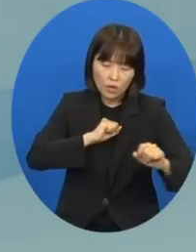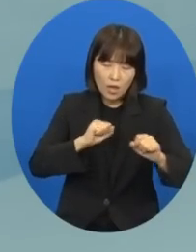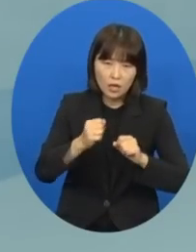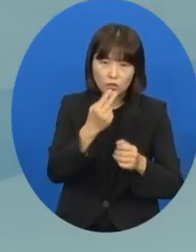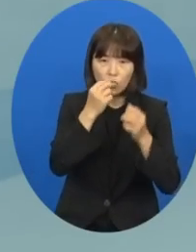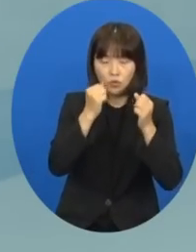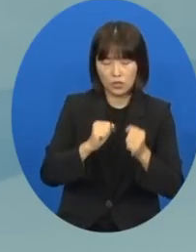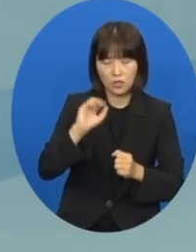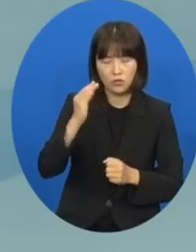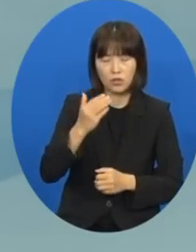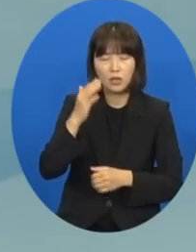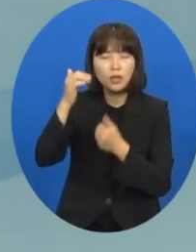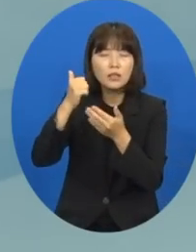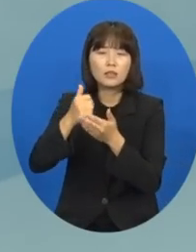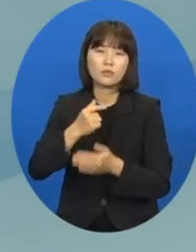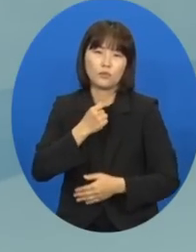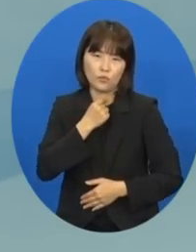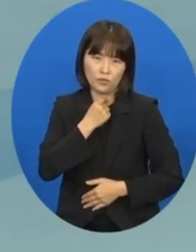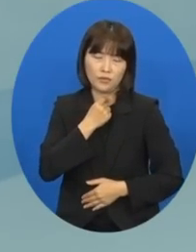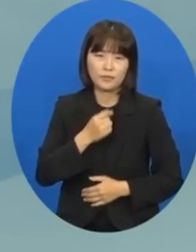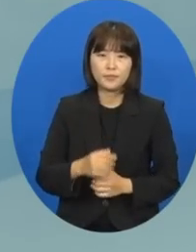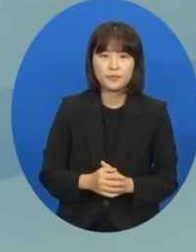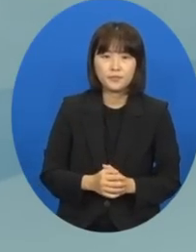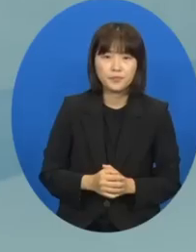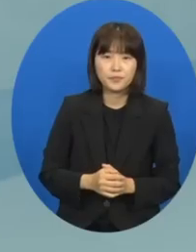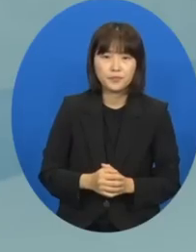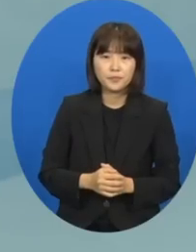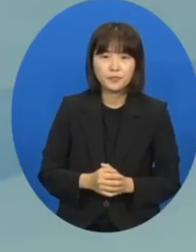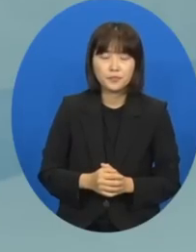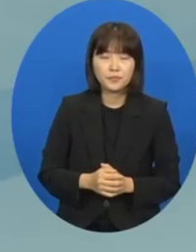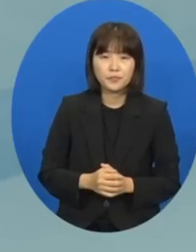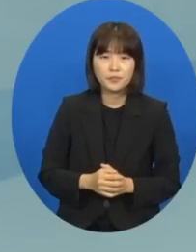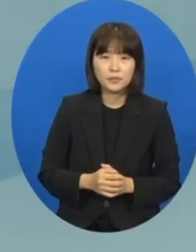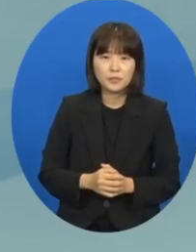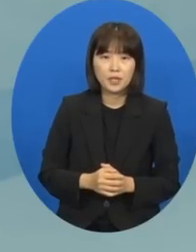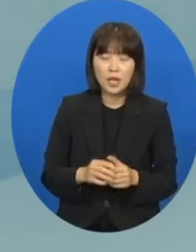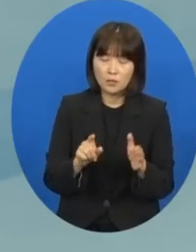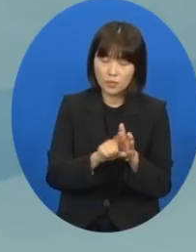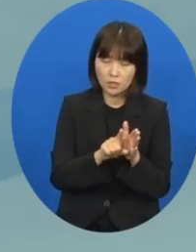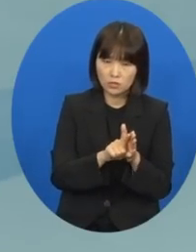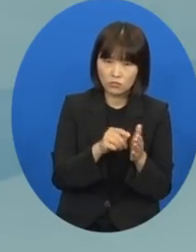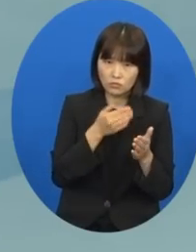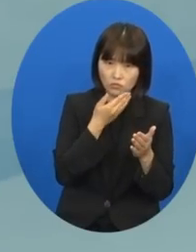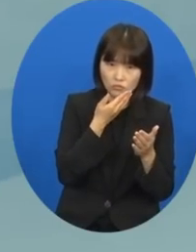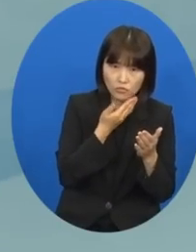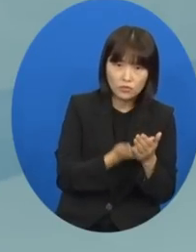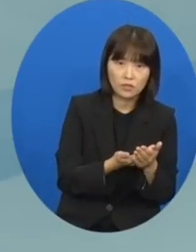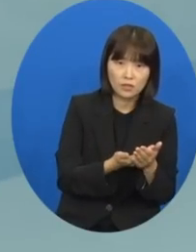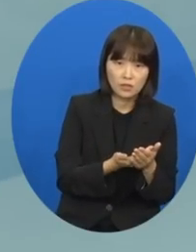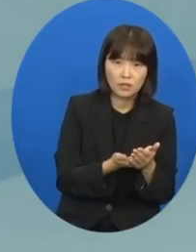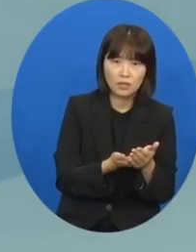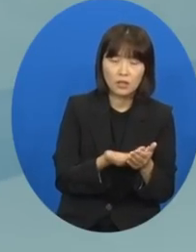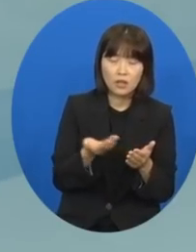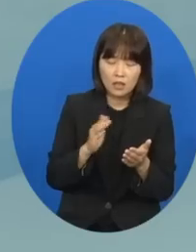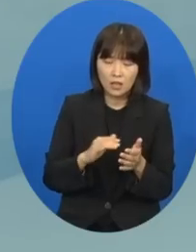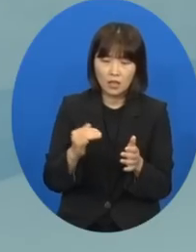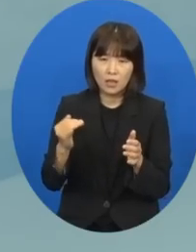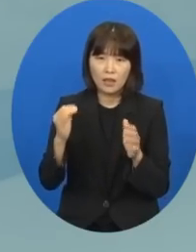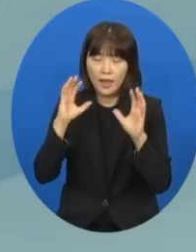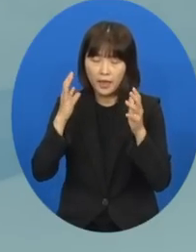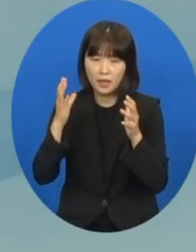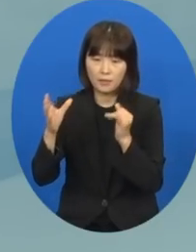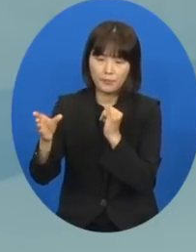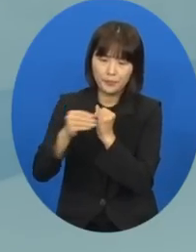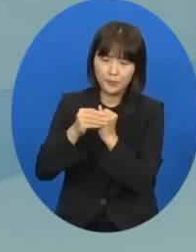하나님은 원하신다는 것입니다. 저는 믿음이 너무나 귀하지만 여전히 자녀를 갖지 못한 부부들을 많이